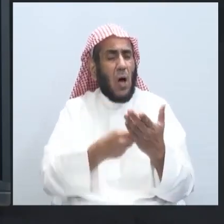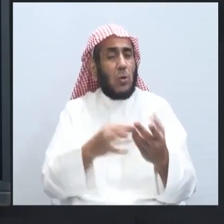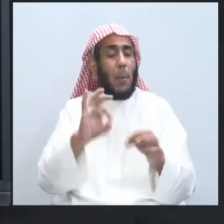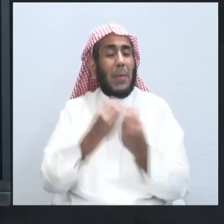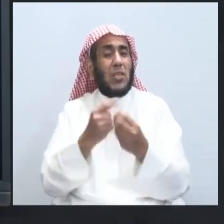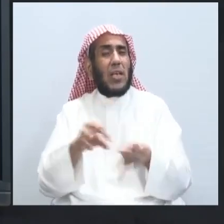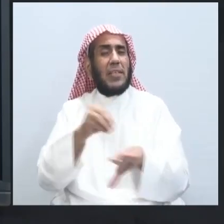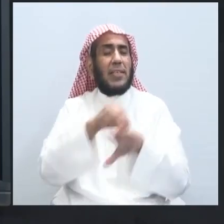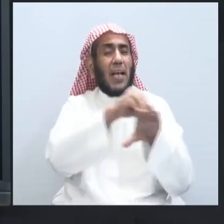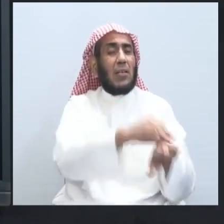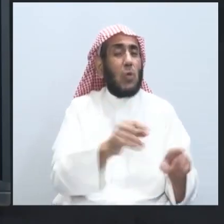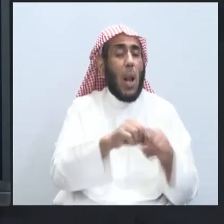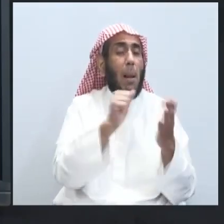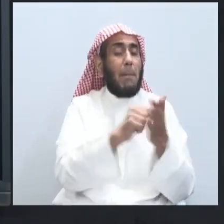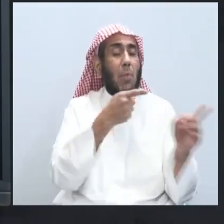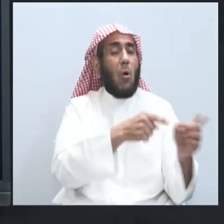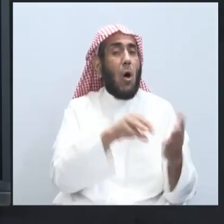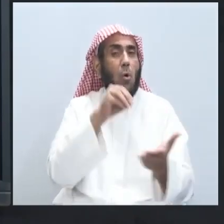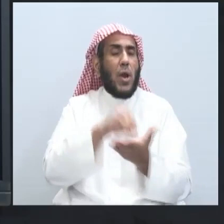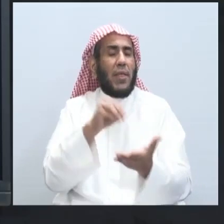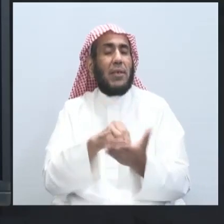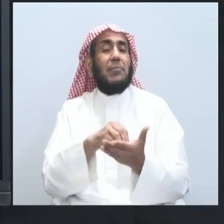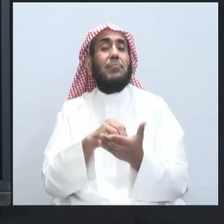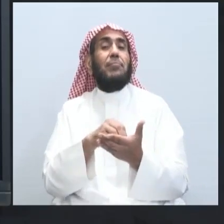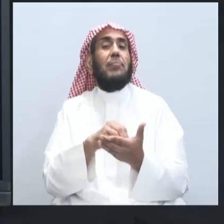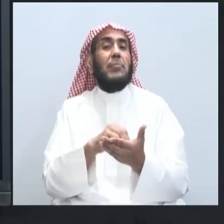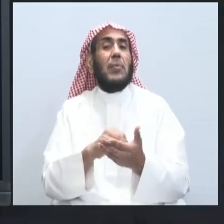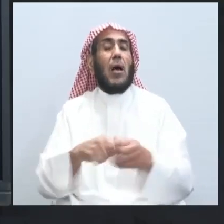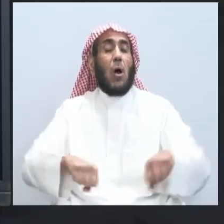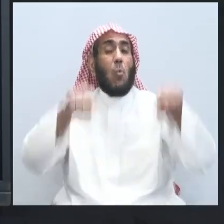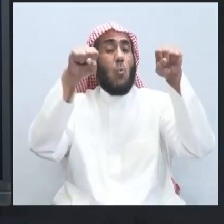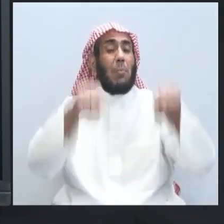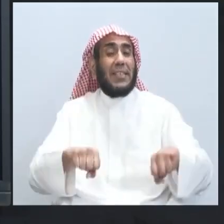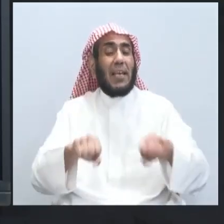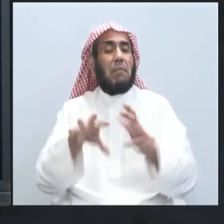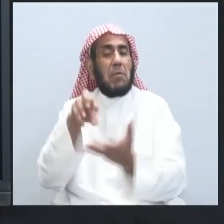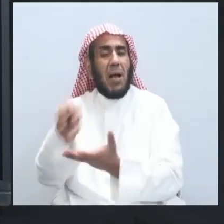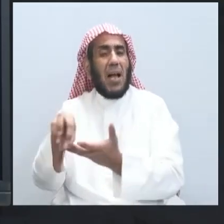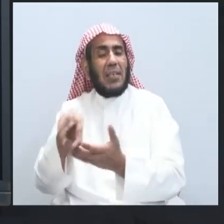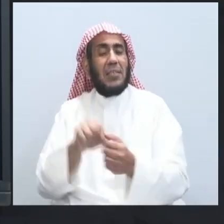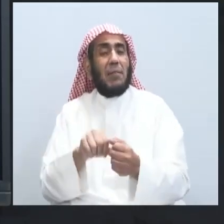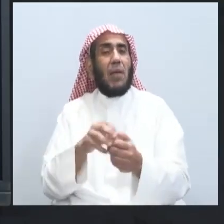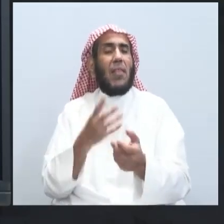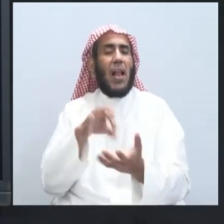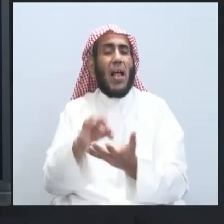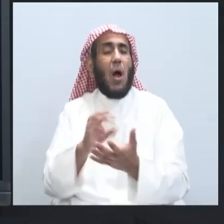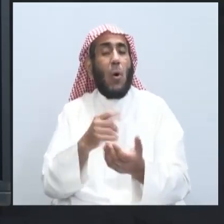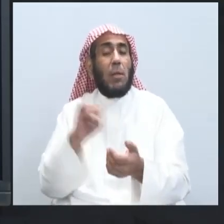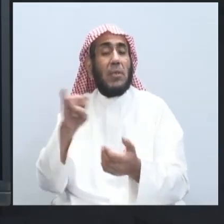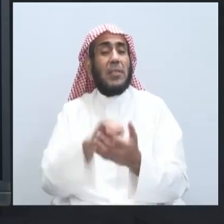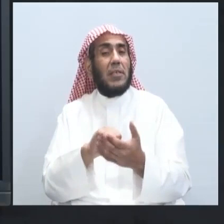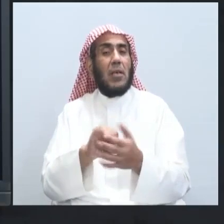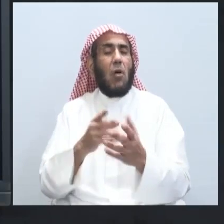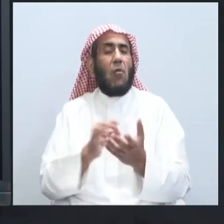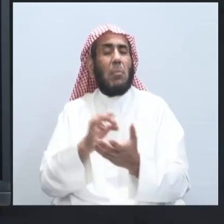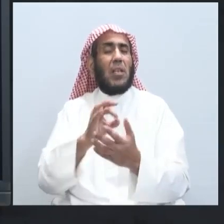نقل لتوصيل منازلهم ام نضع مثلا متجر في مكان في هذه الحي او في هذه المدينه او